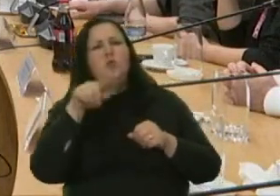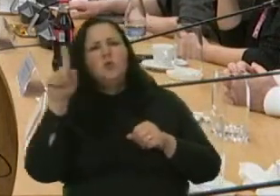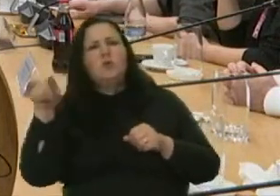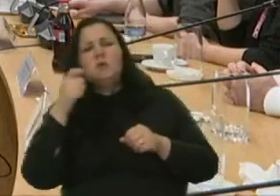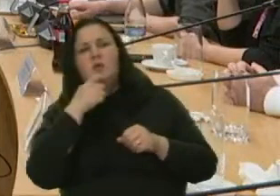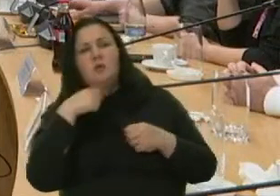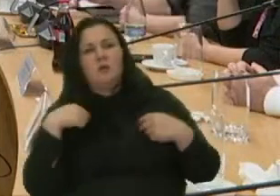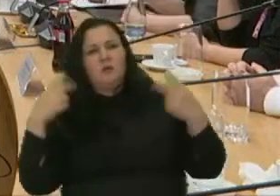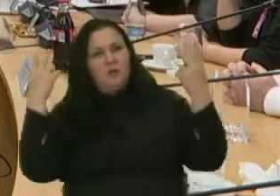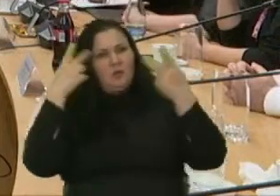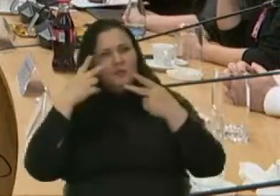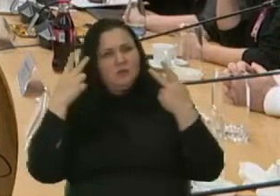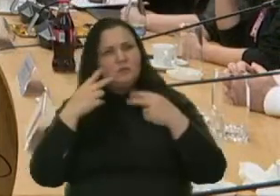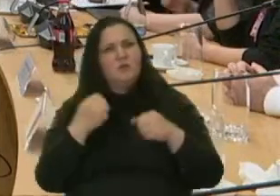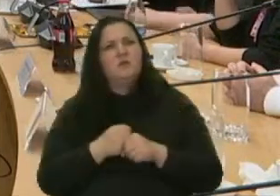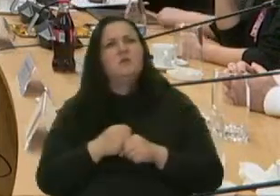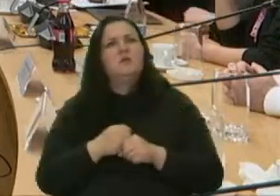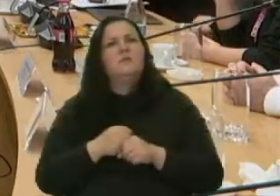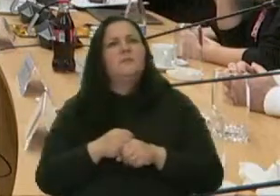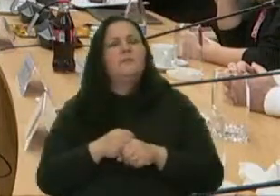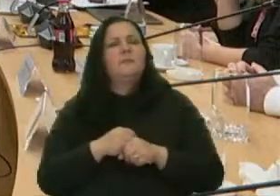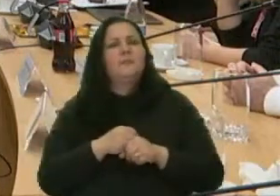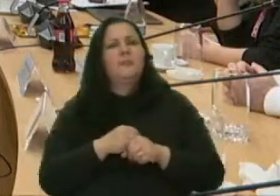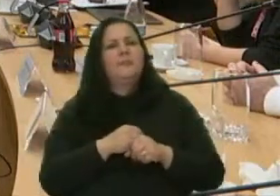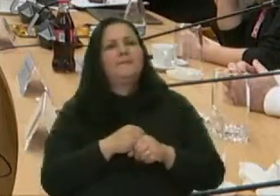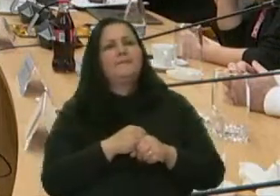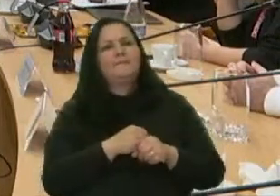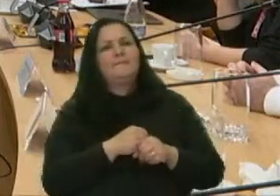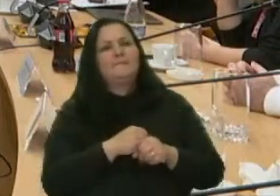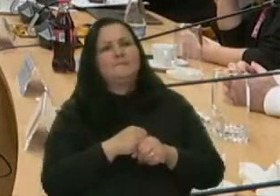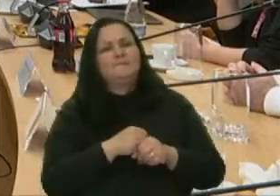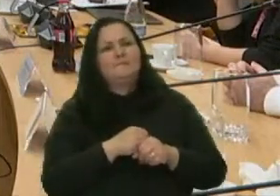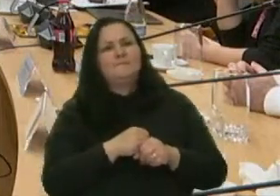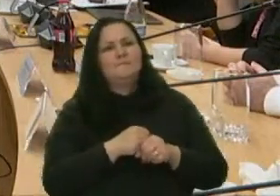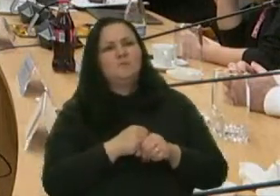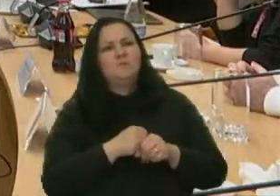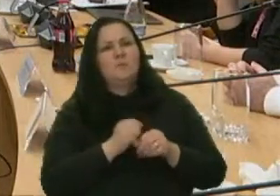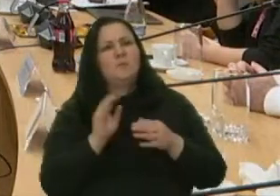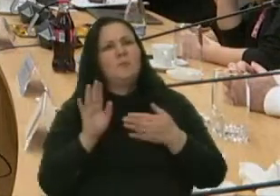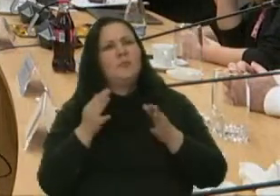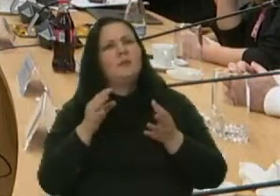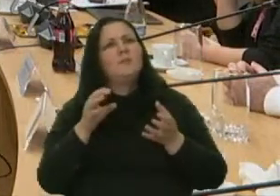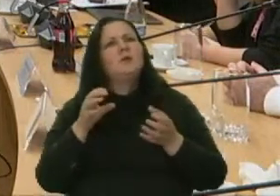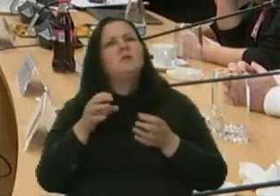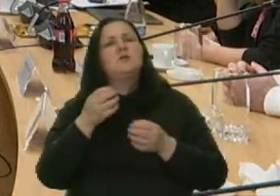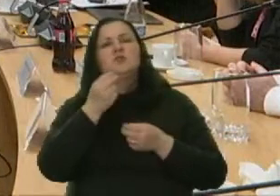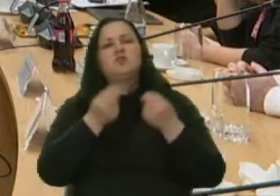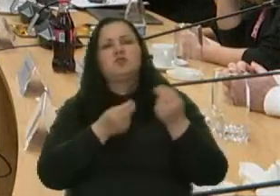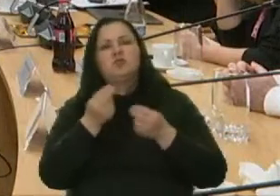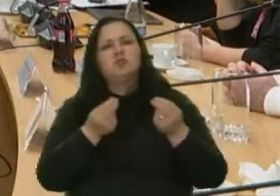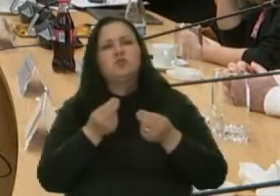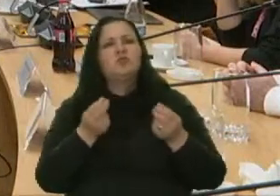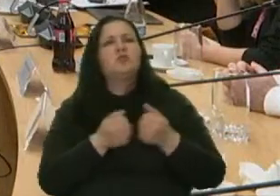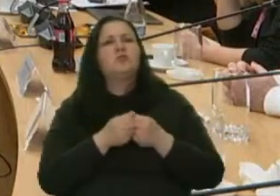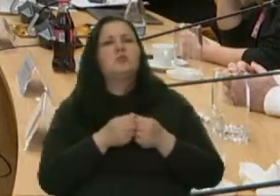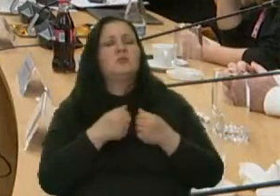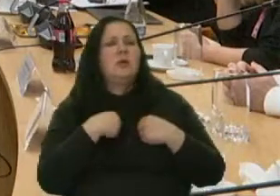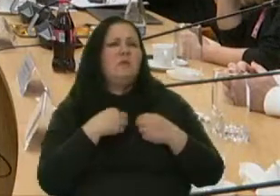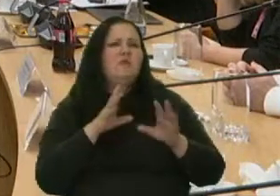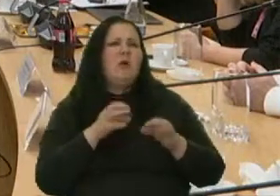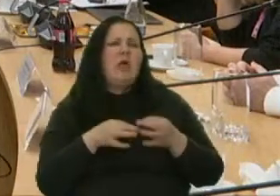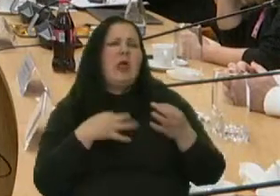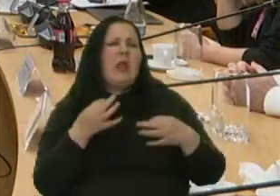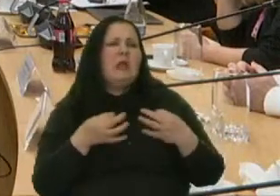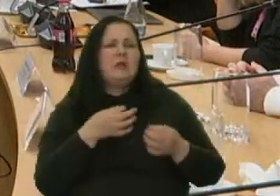înțeleg am făcut și opoziție până la urmă ă e partea jocului democratic dar am avut întotdeauna decența se legat să spun domnule